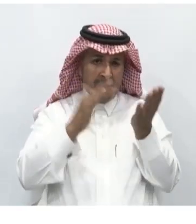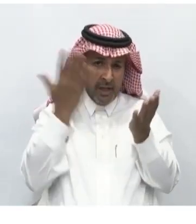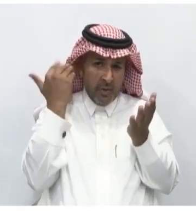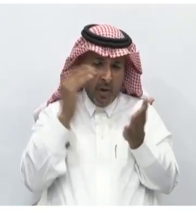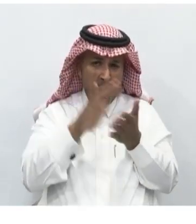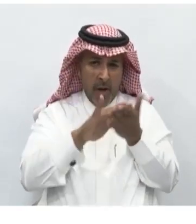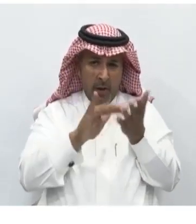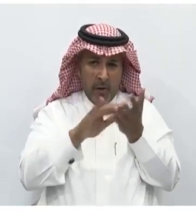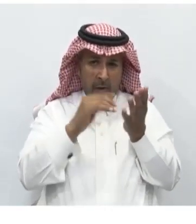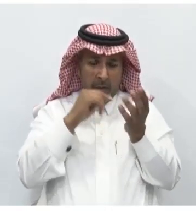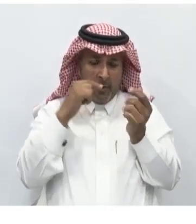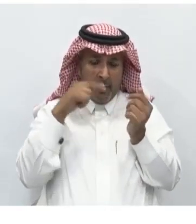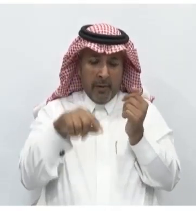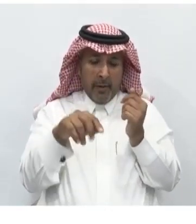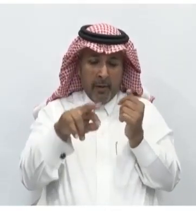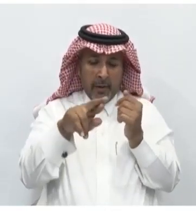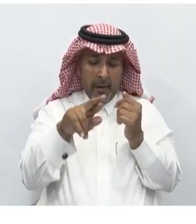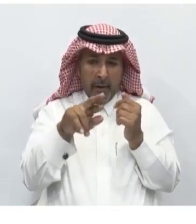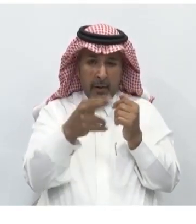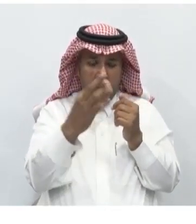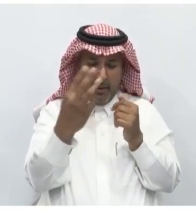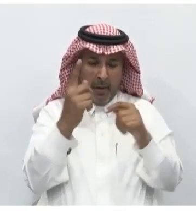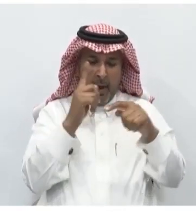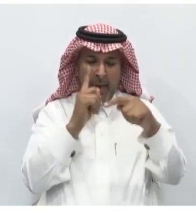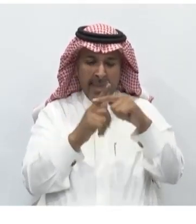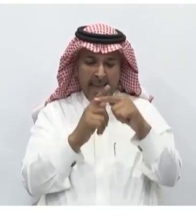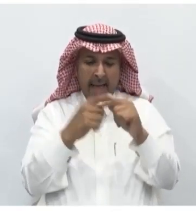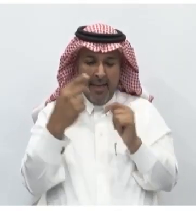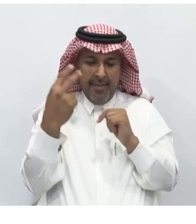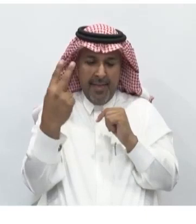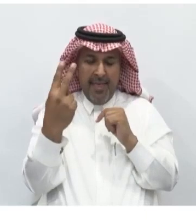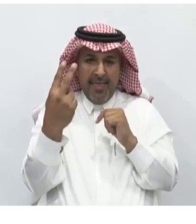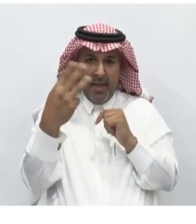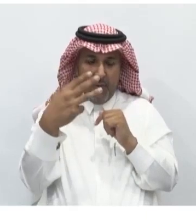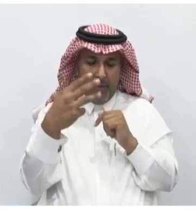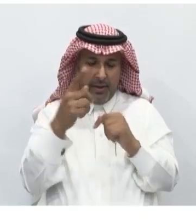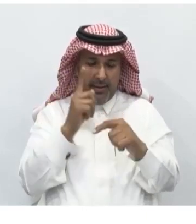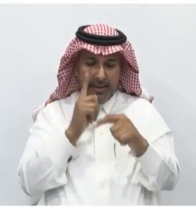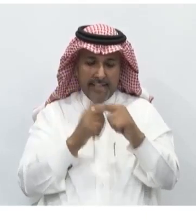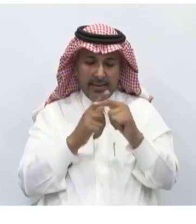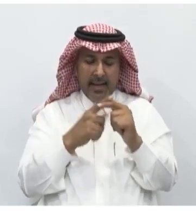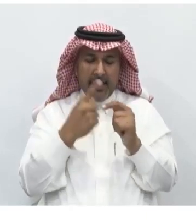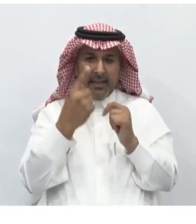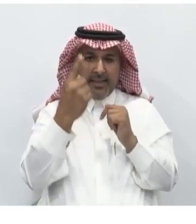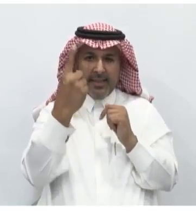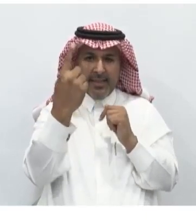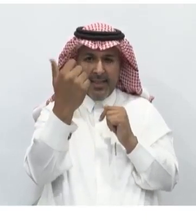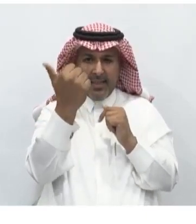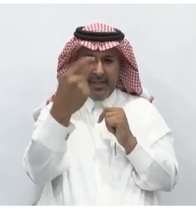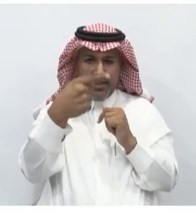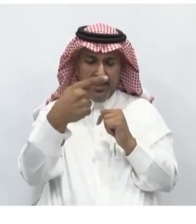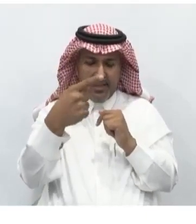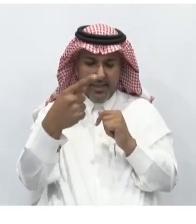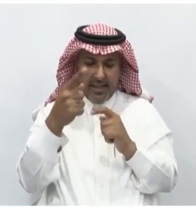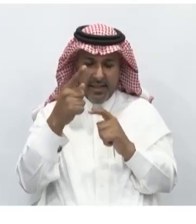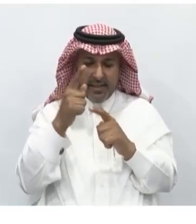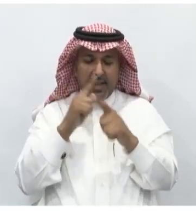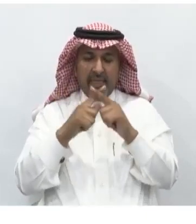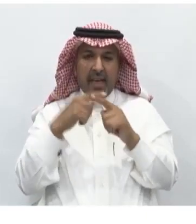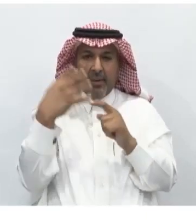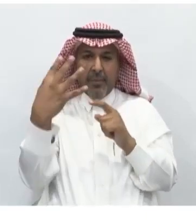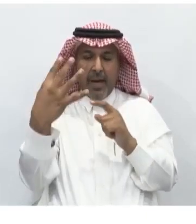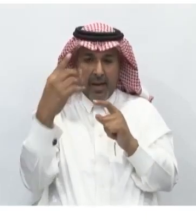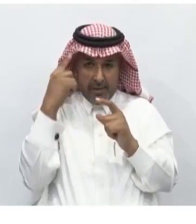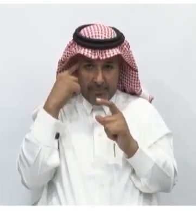الكبريت الـ الكبريت في الجدول الدوري 32 والأكسجين الواحدة 16 وأنا لدي أربعة